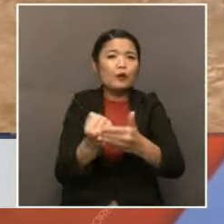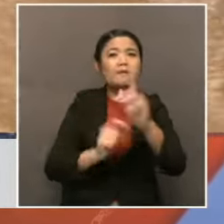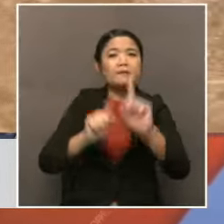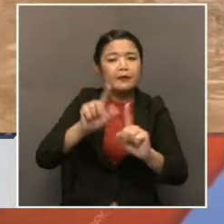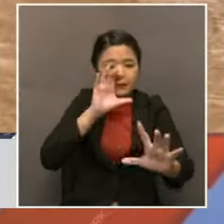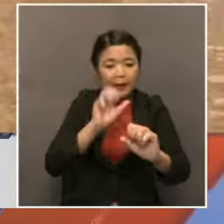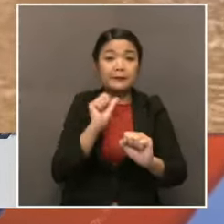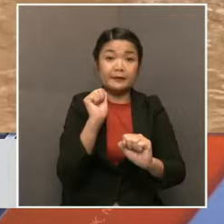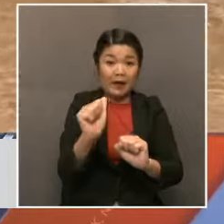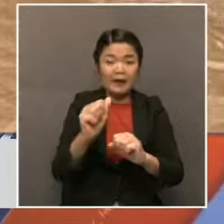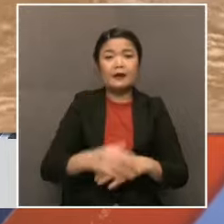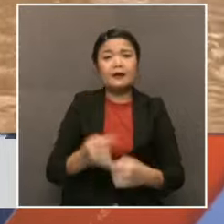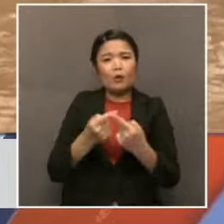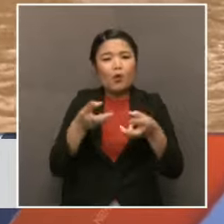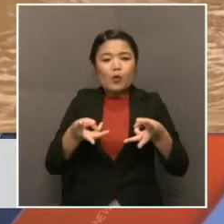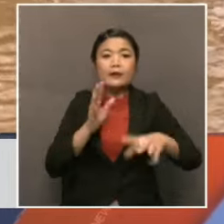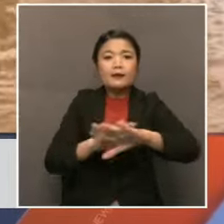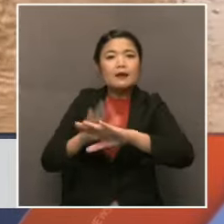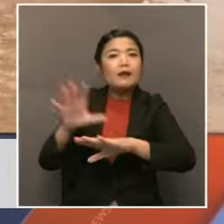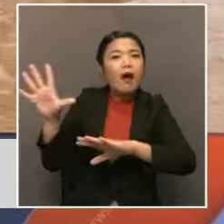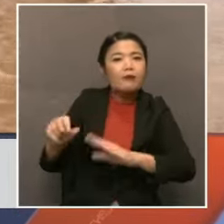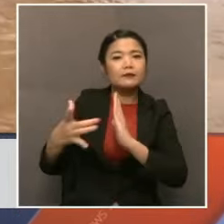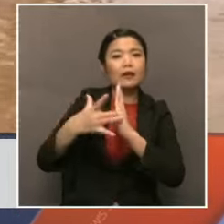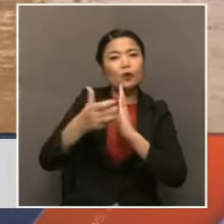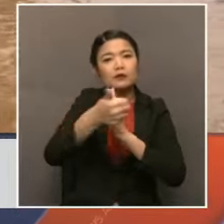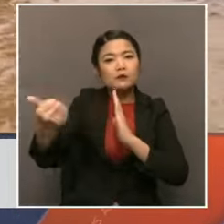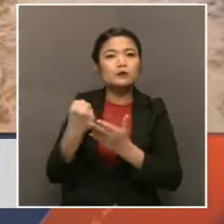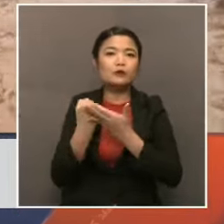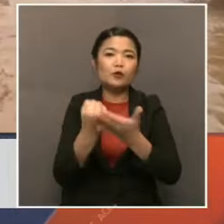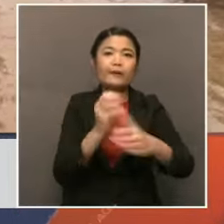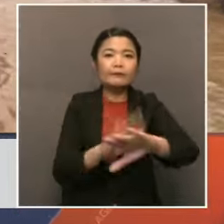น